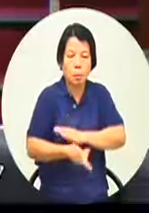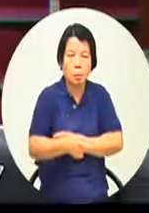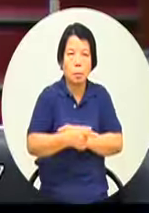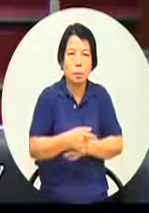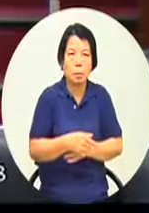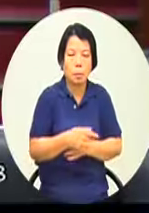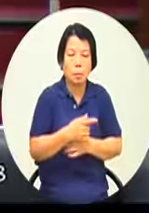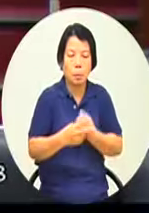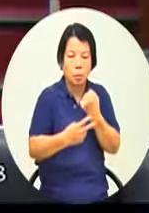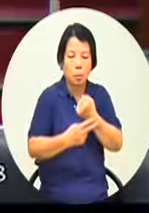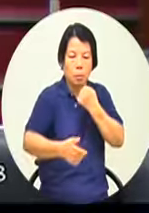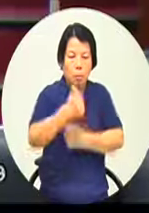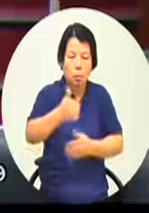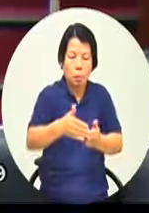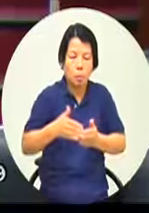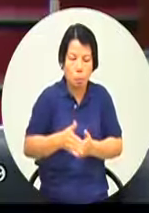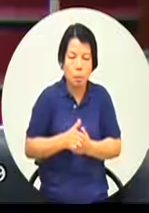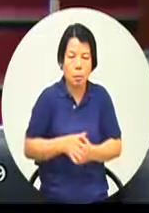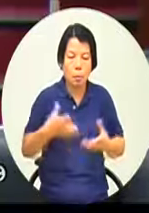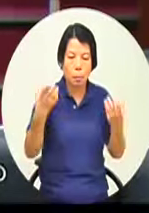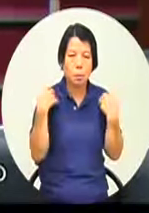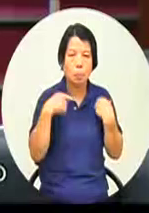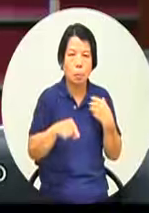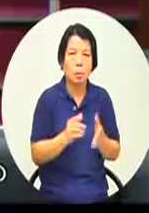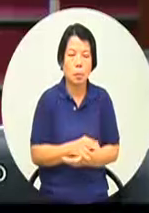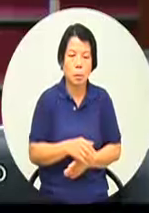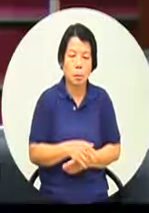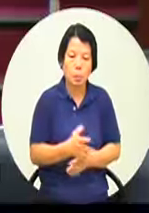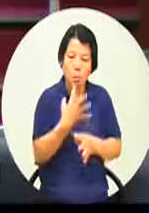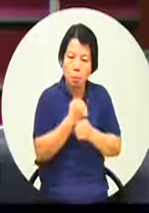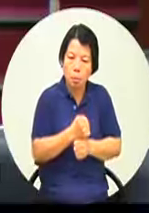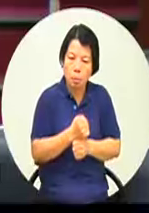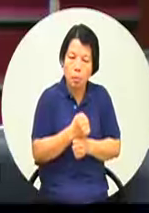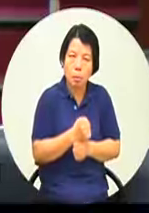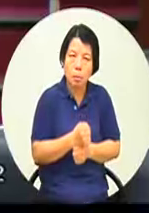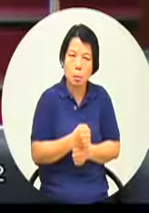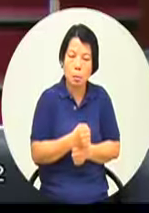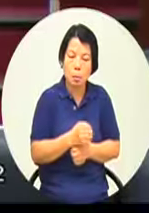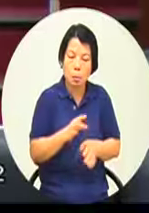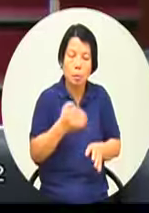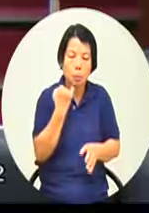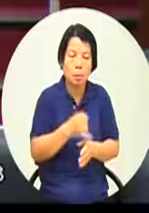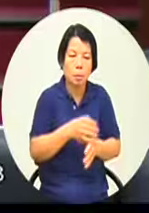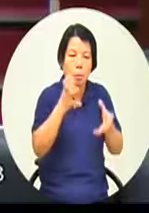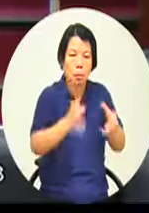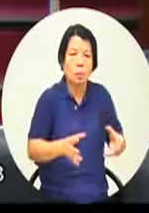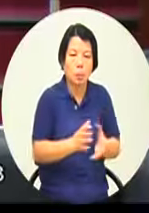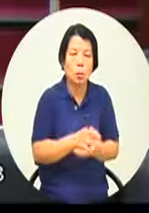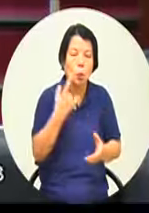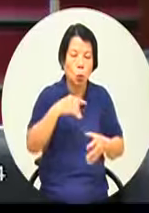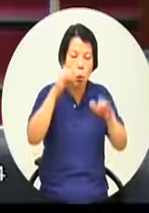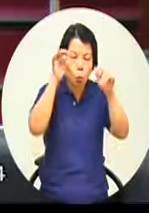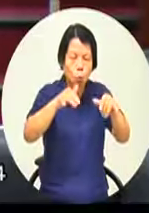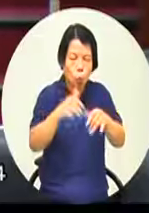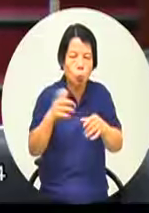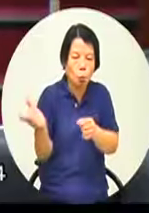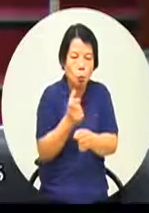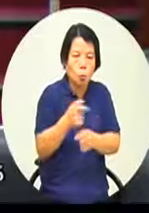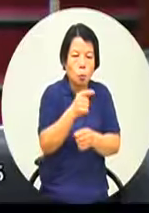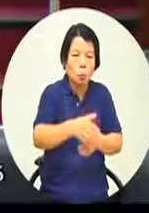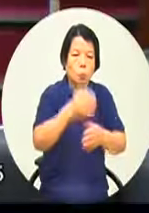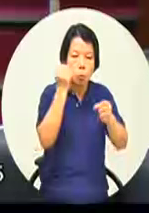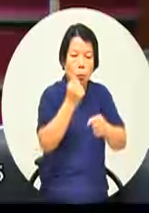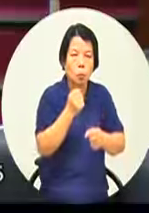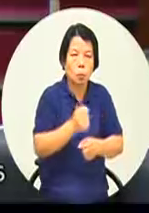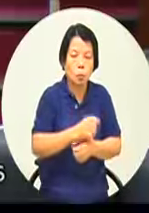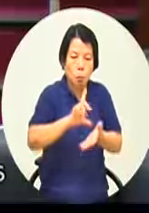当成我们的自己人，第一线，什么时候该装，我们什么时候得到这个可能来暴雨、台风来的时候什么时候来，这